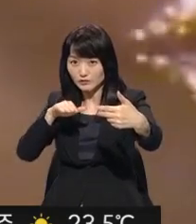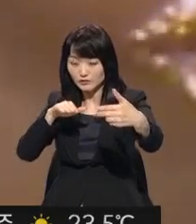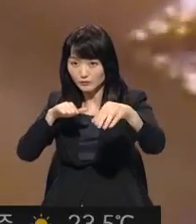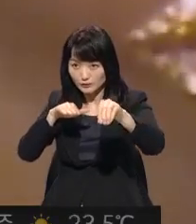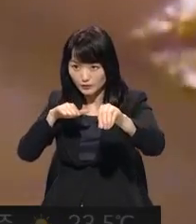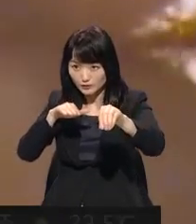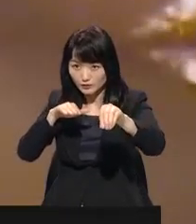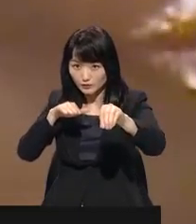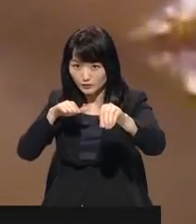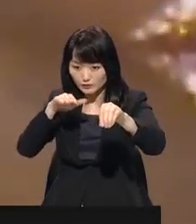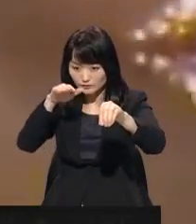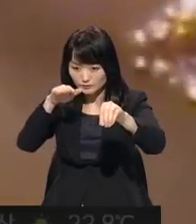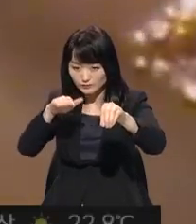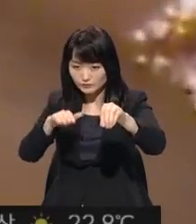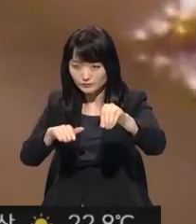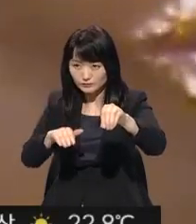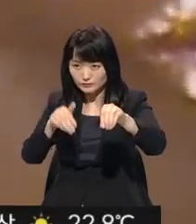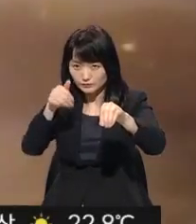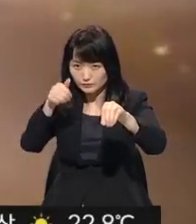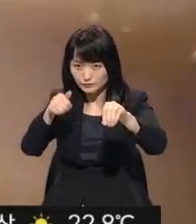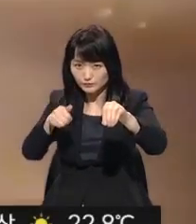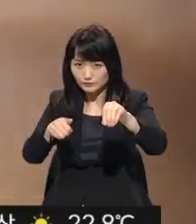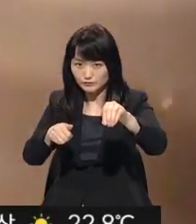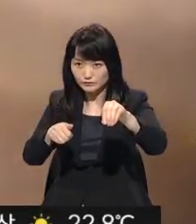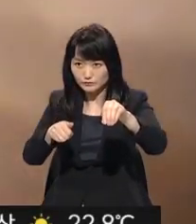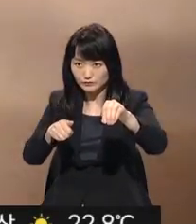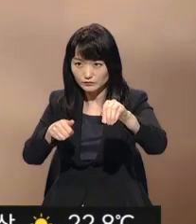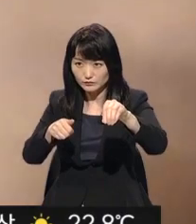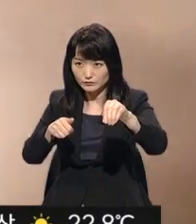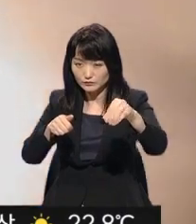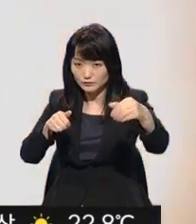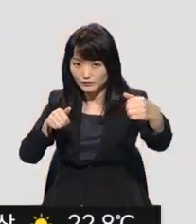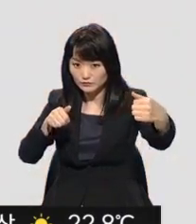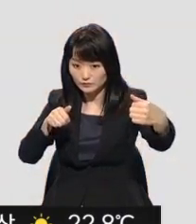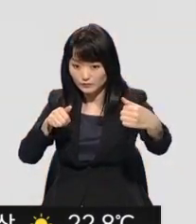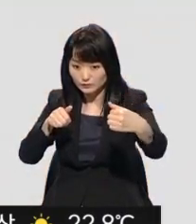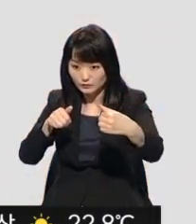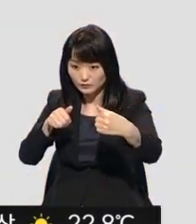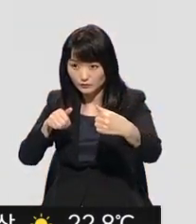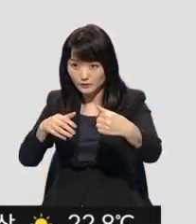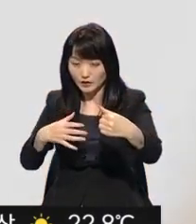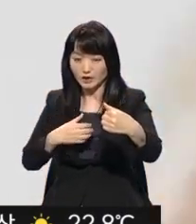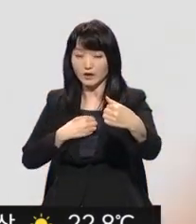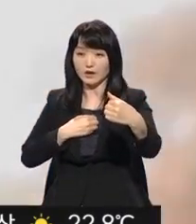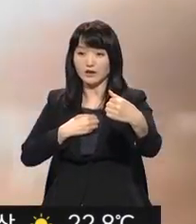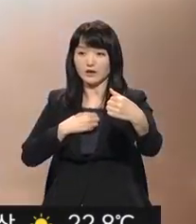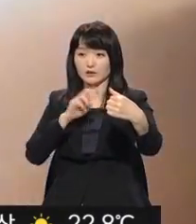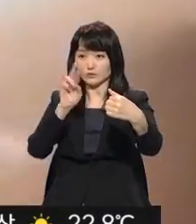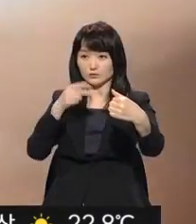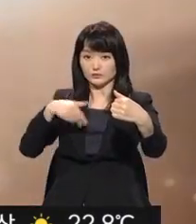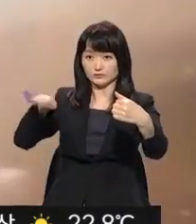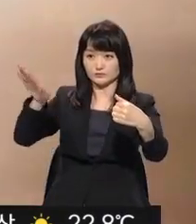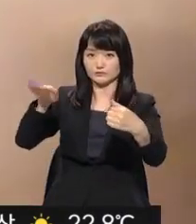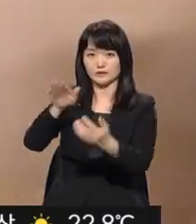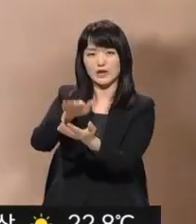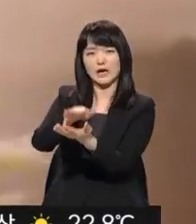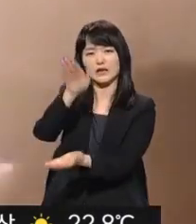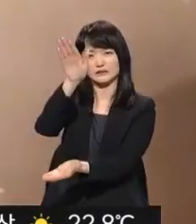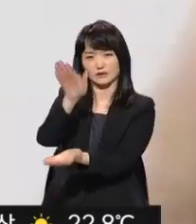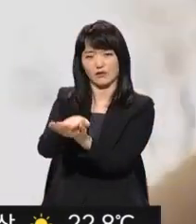멈추니까 몸을 숙이면서 똑같이 멈추죠. 또 다가가니까 깜짝 놀라서 뒤돌아가는 모습 바로